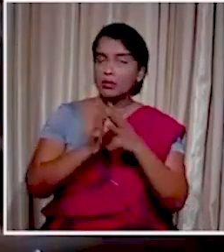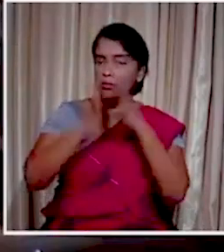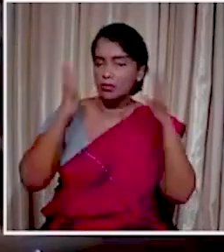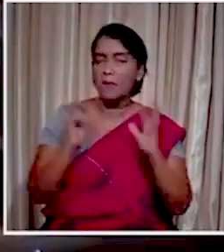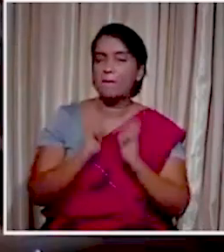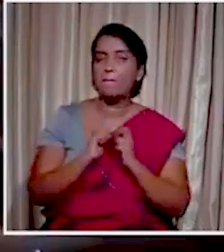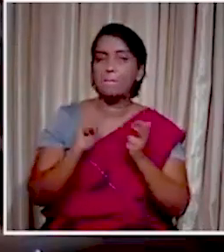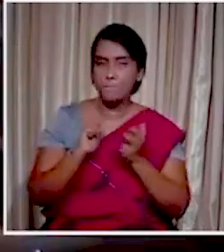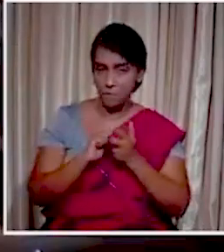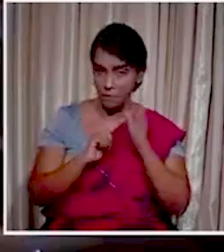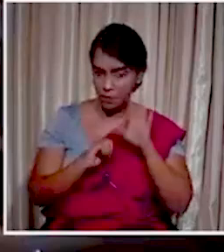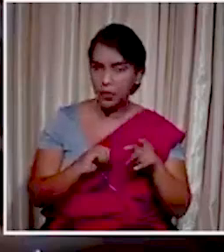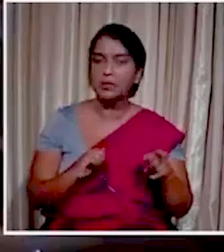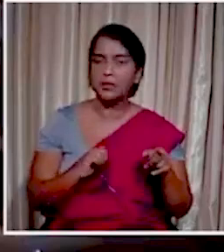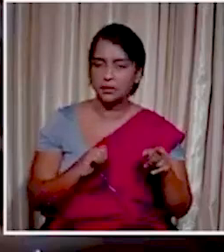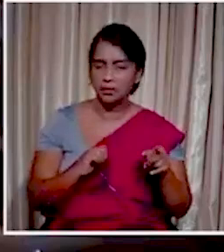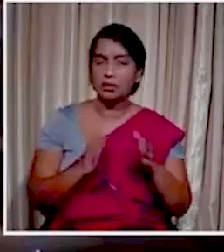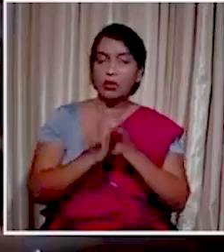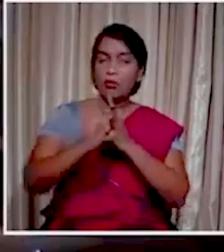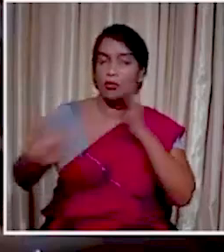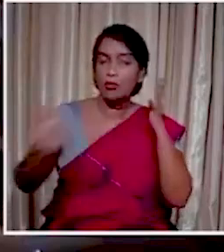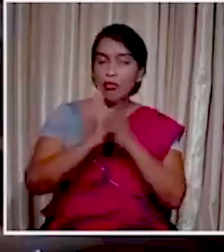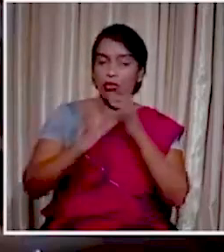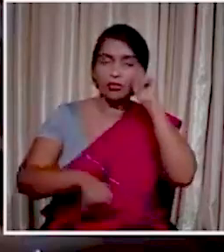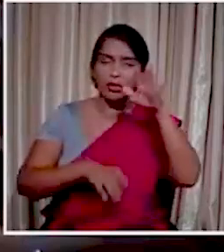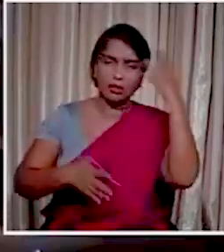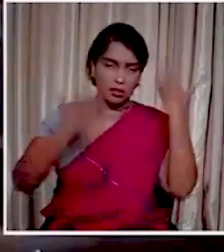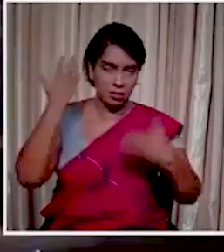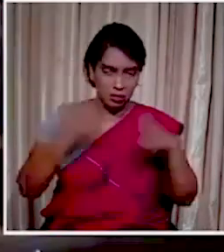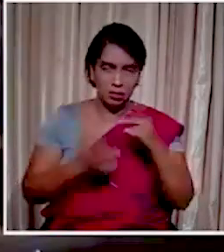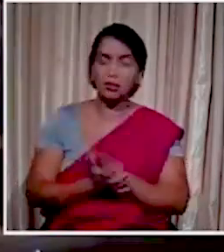ව්‍යසනයකට පත් වී තිබෙනවා පෝලිම් වල මිනිස්සු මියදෙමින් තිබෙනවා